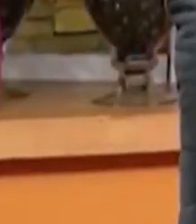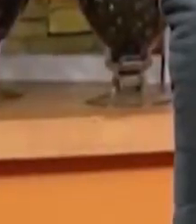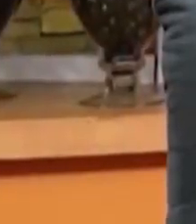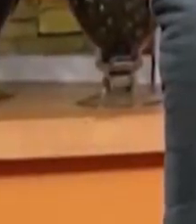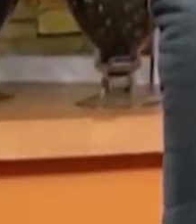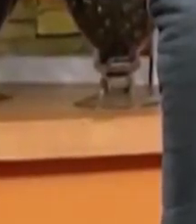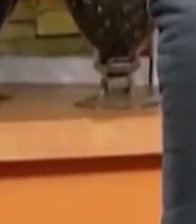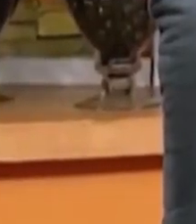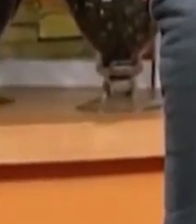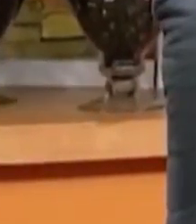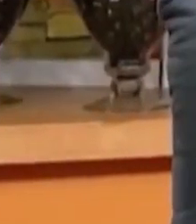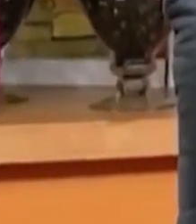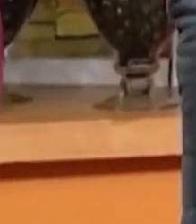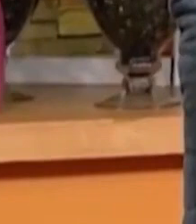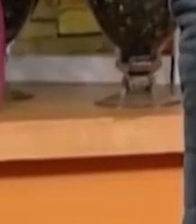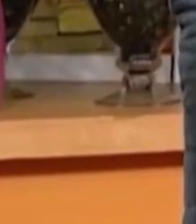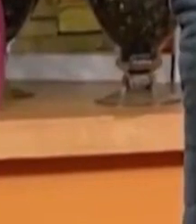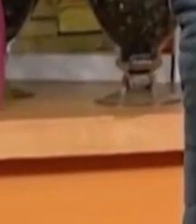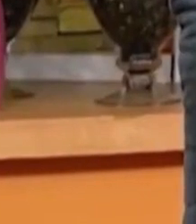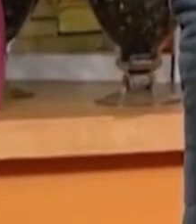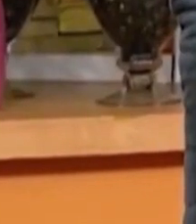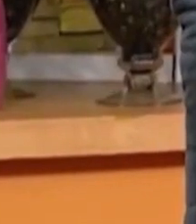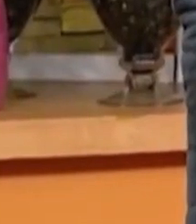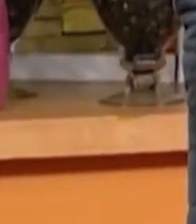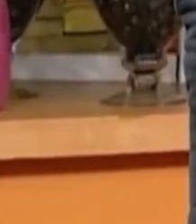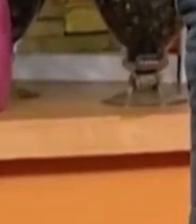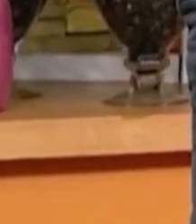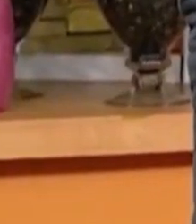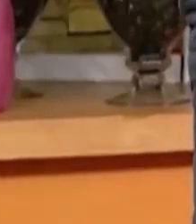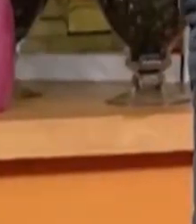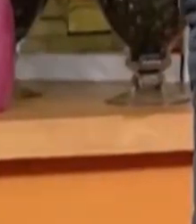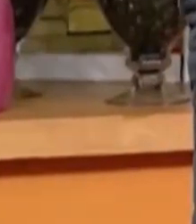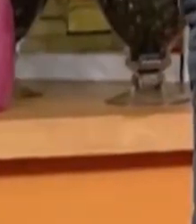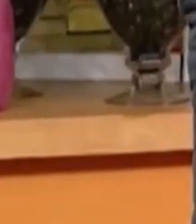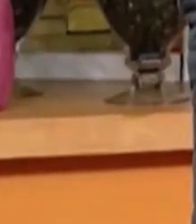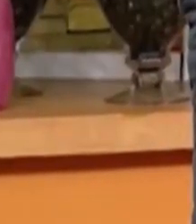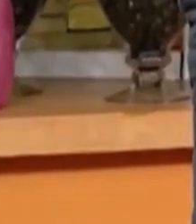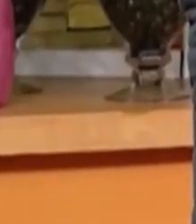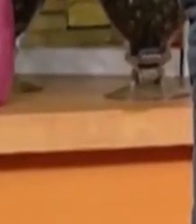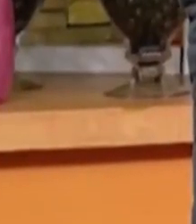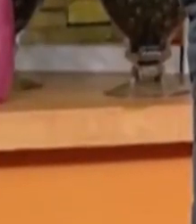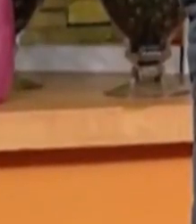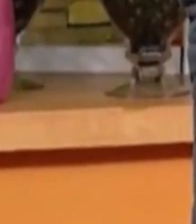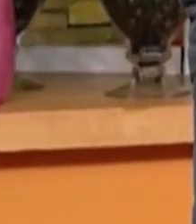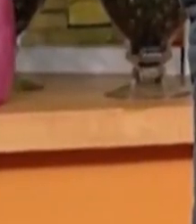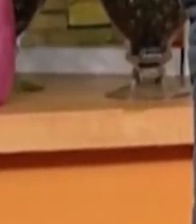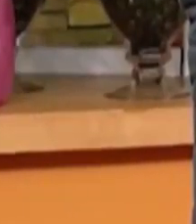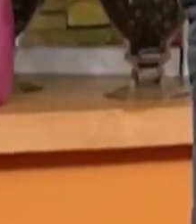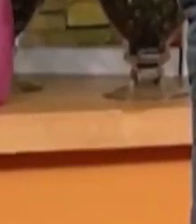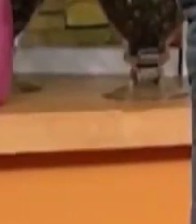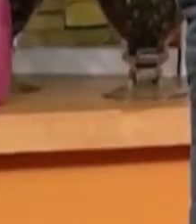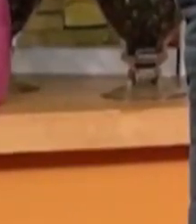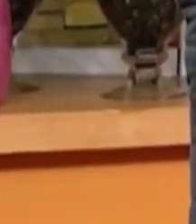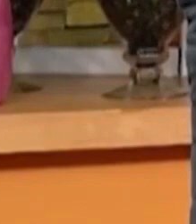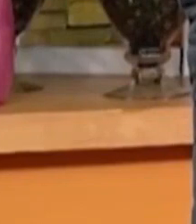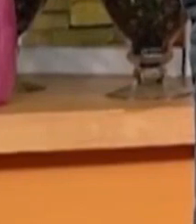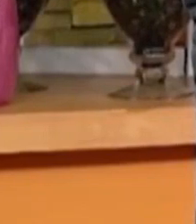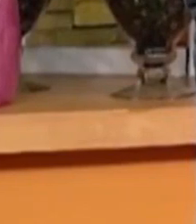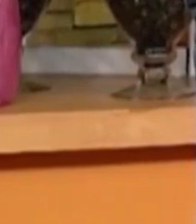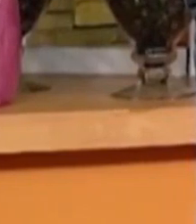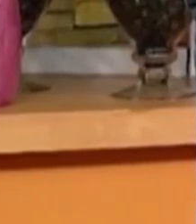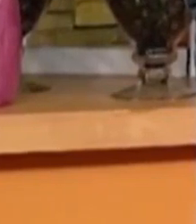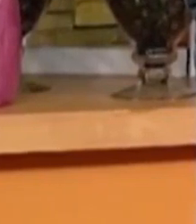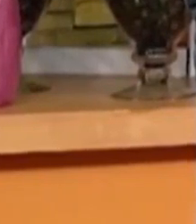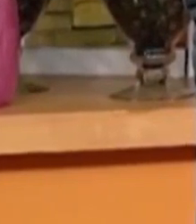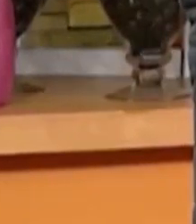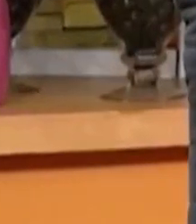Igan, mauna ka sa mga balita. Panoorin ang unang balita sa unang hirit. At iba pang award-winning news ka sa youtube.com/GMA News.